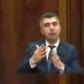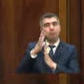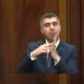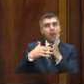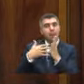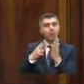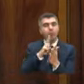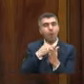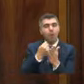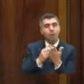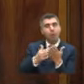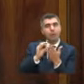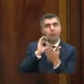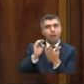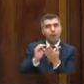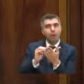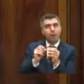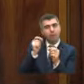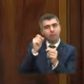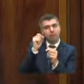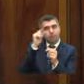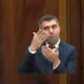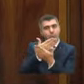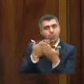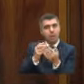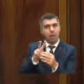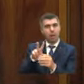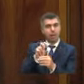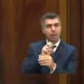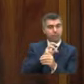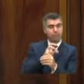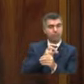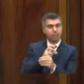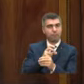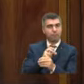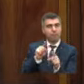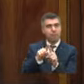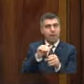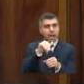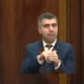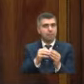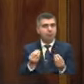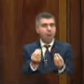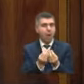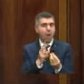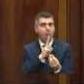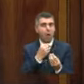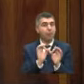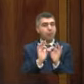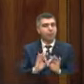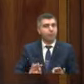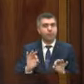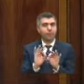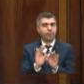مدركين لتوجهاتها ومستوعبين لخياراتها. إننا كمعارضة وكمراقبين أمسينا تائهين وضائعين بين